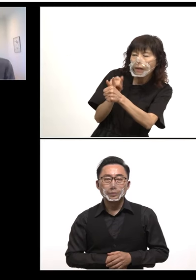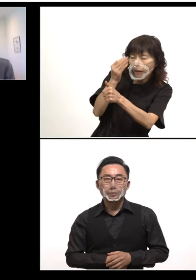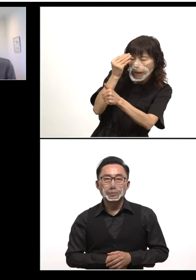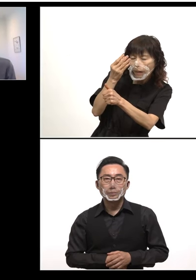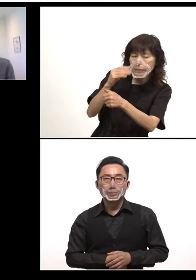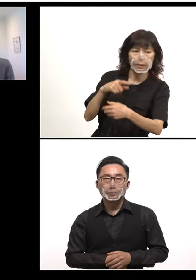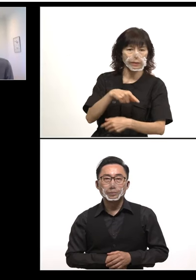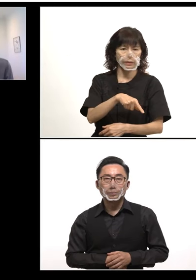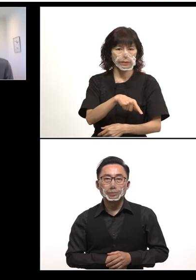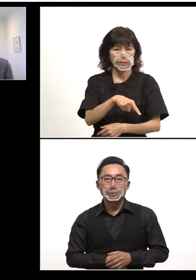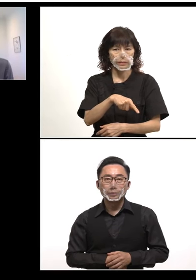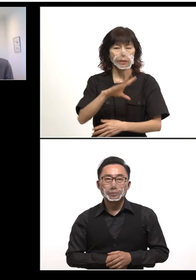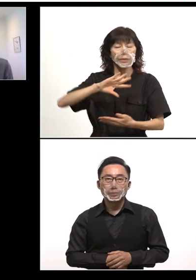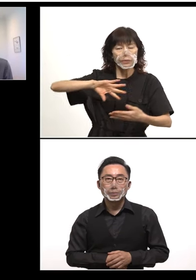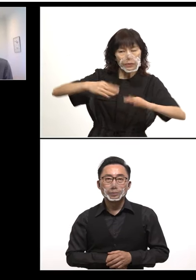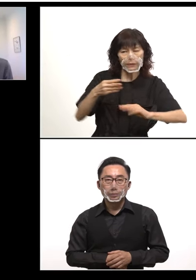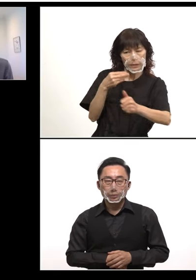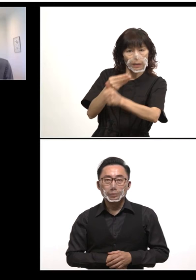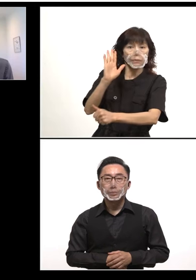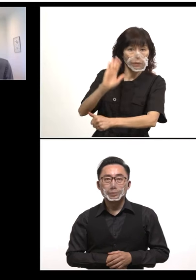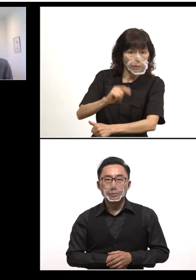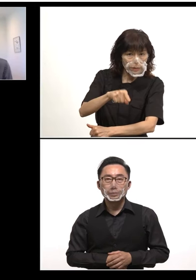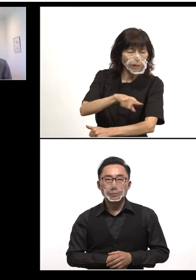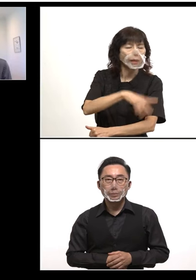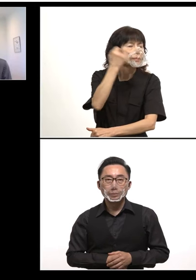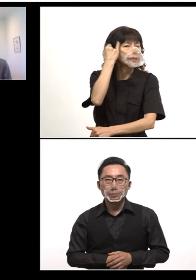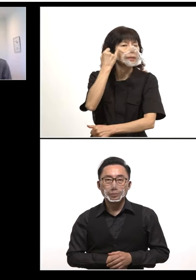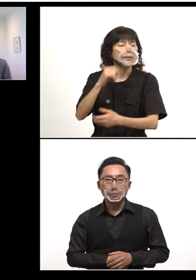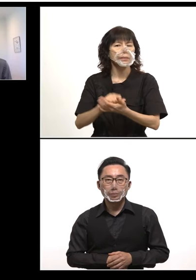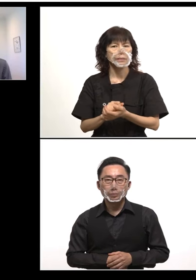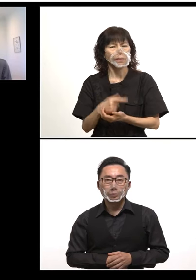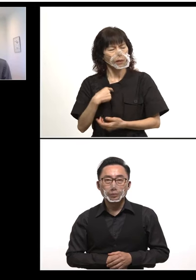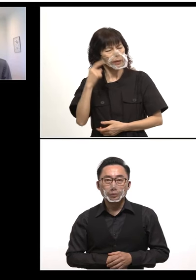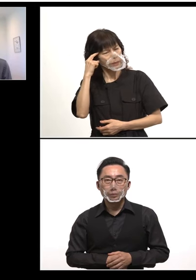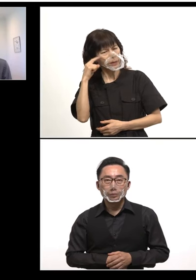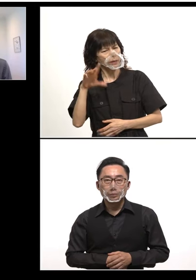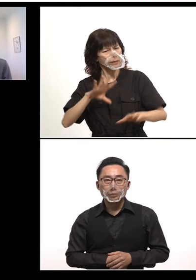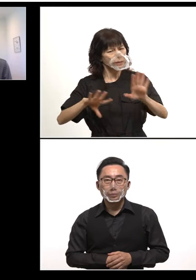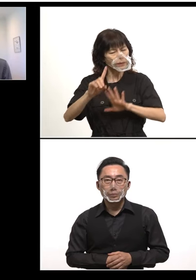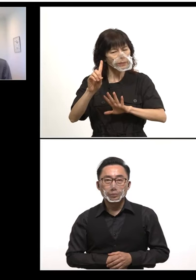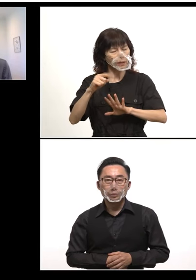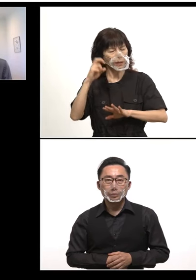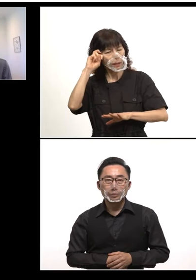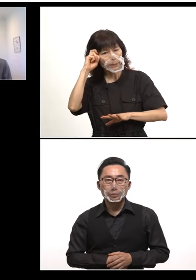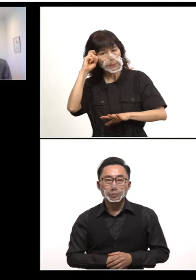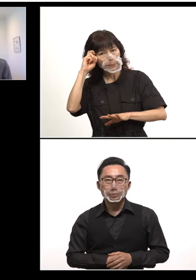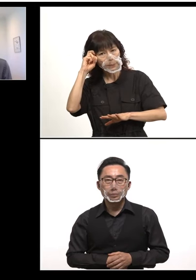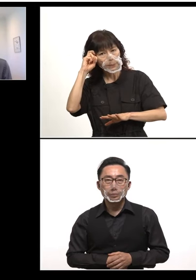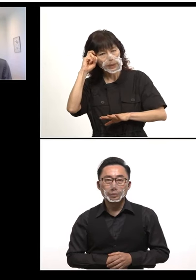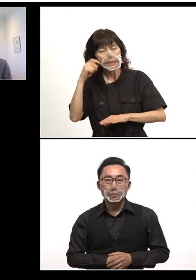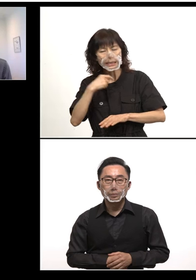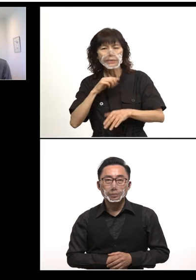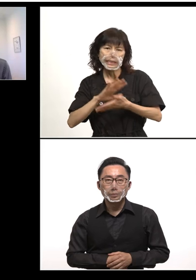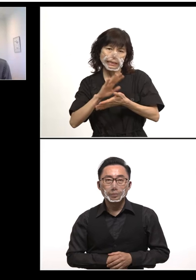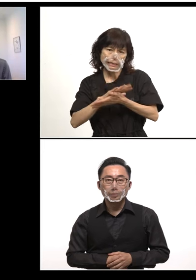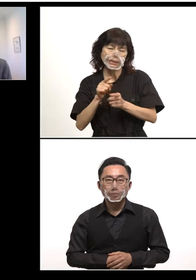他不知道原來他是可以教回我們這麼多東西的。我覺得怎樣去處理這個思維是很需要